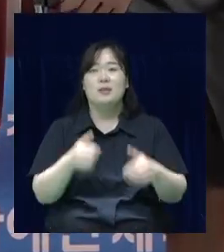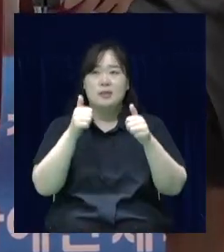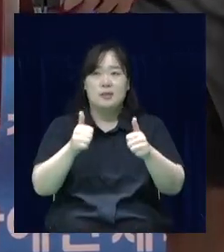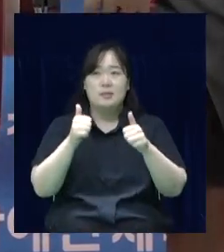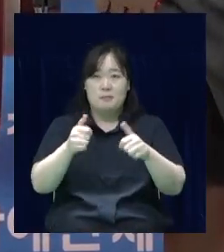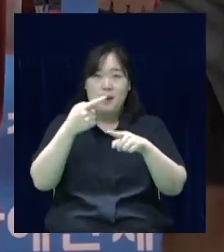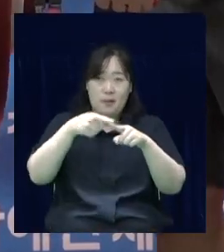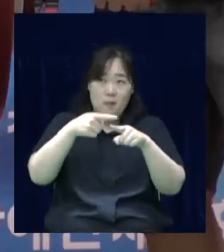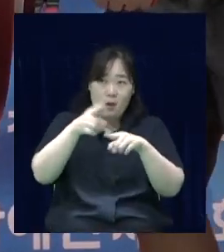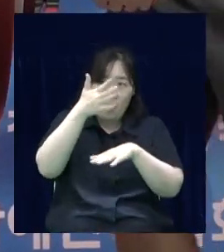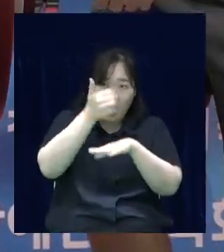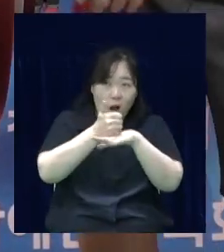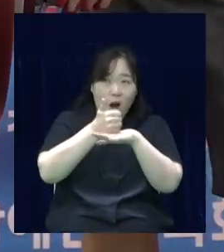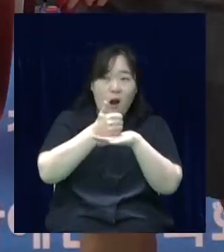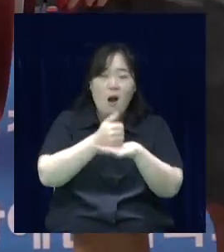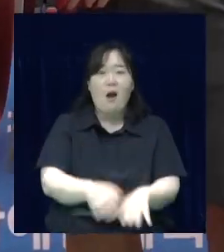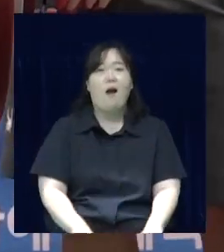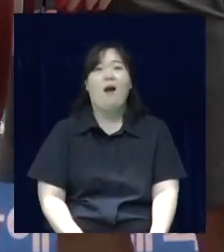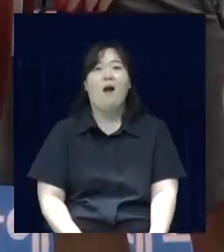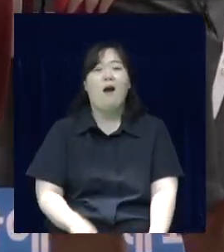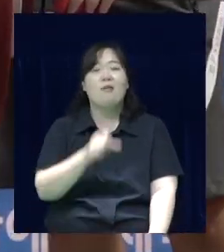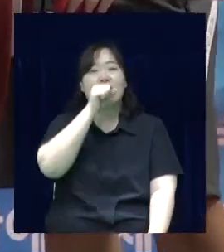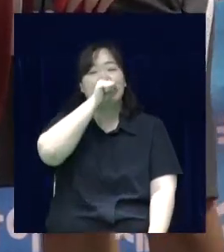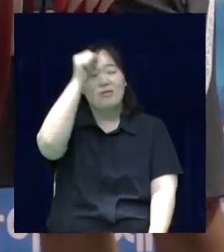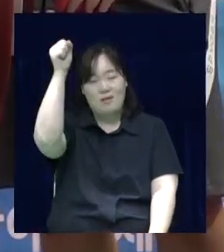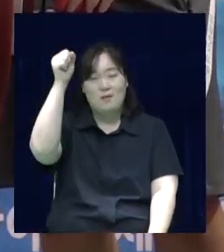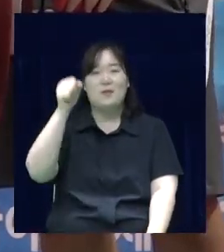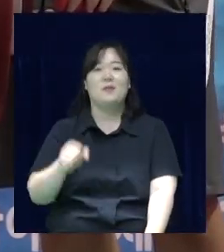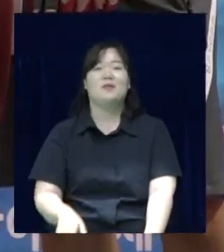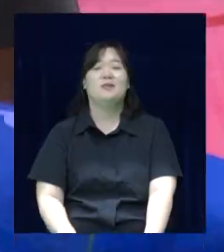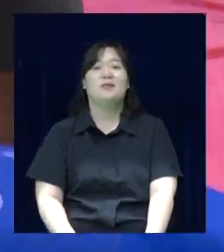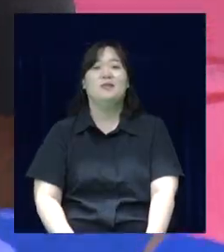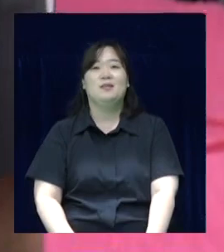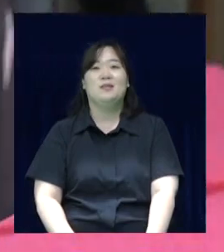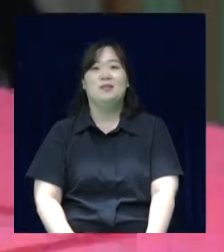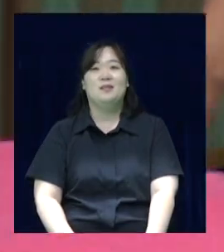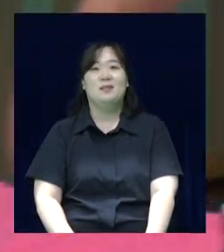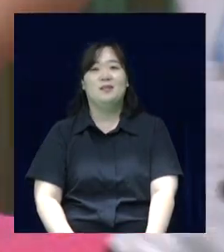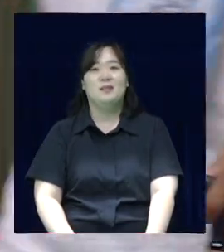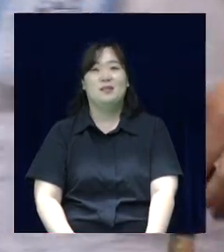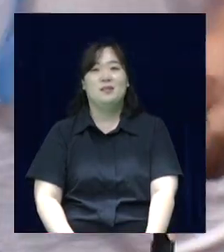심판의 판정은 3명 모두 성공을 선언했고요.